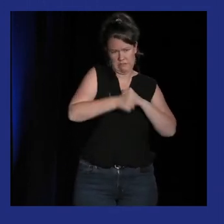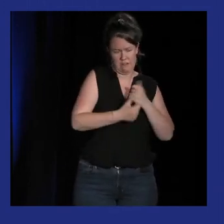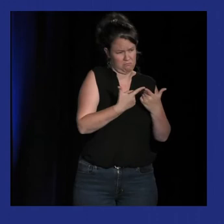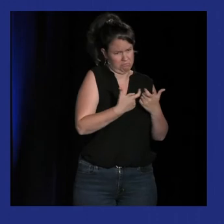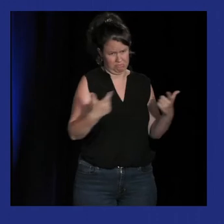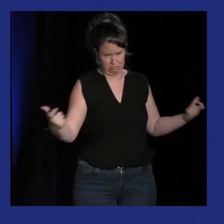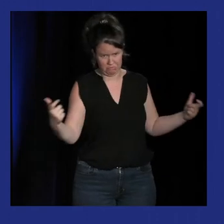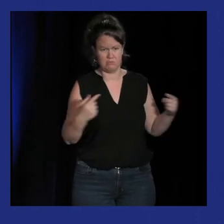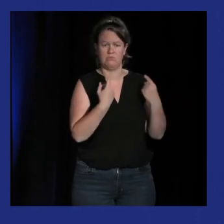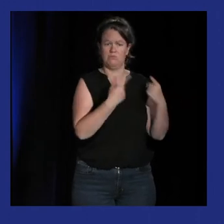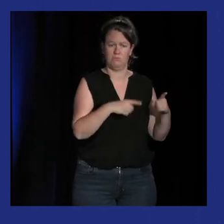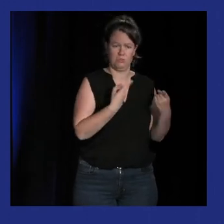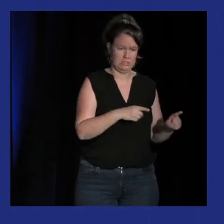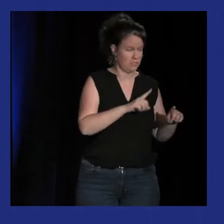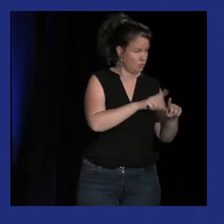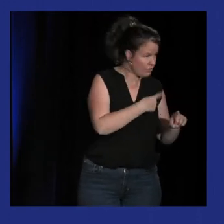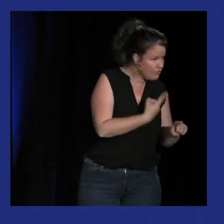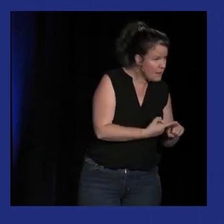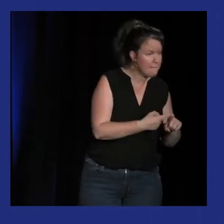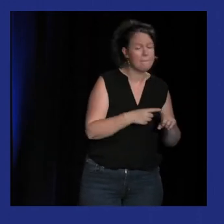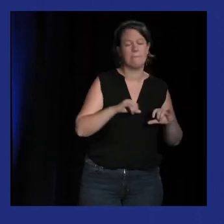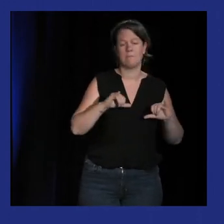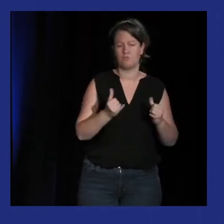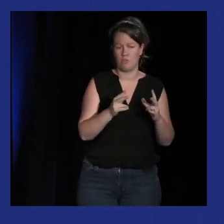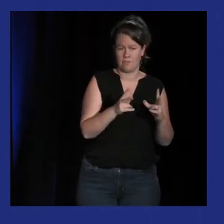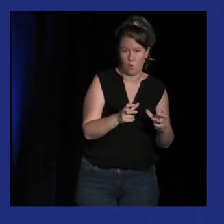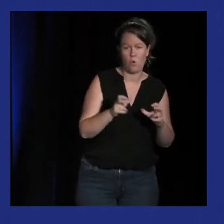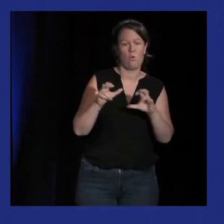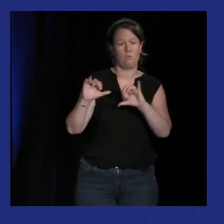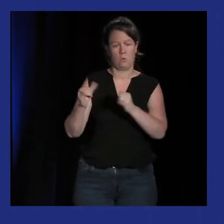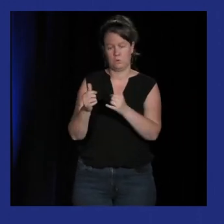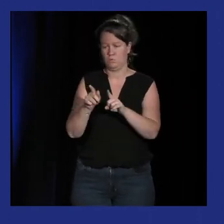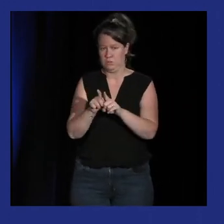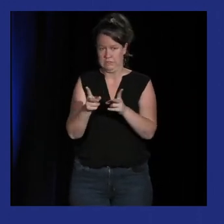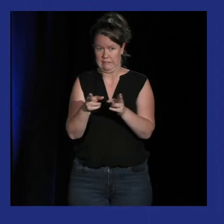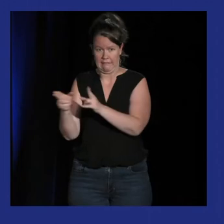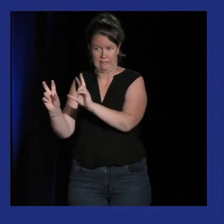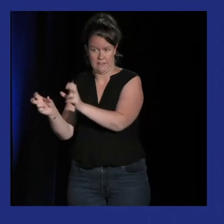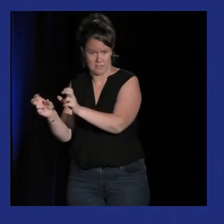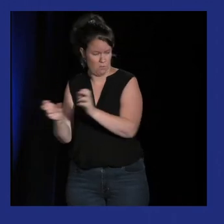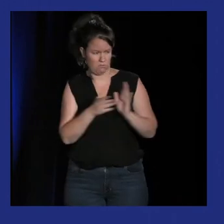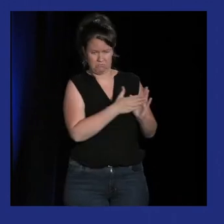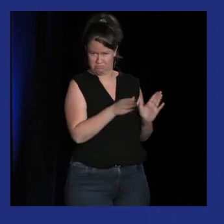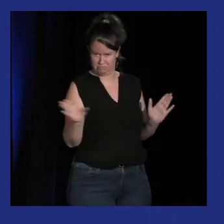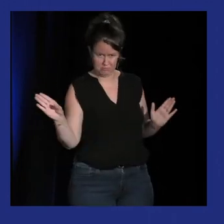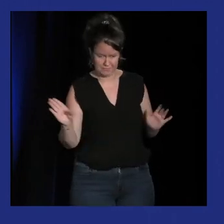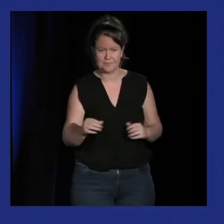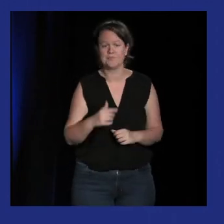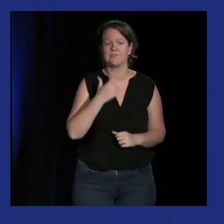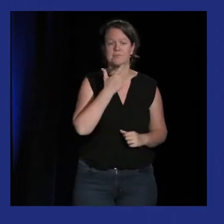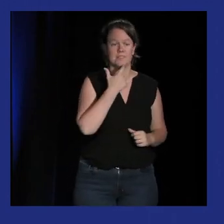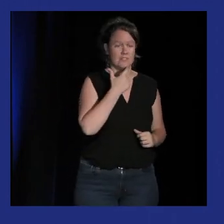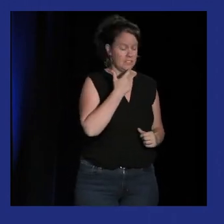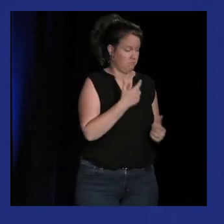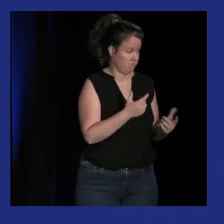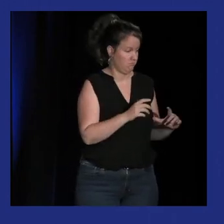de musique de série télé la musique de jeux vidéo à partir du moment où la musique s'émancipe du de son œuvre d'origine le travail est le même donc c'est pour ça